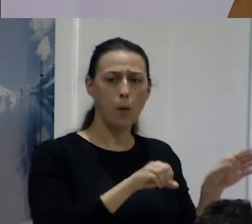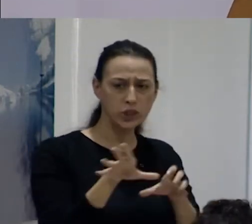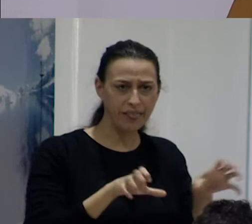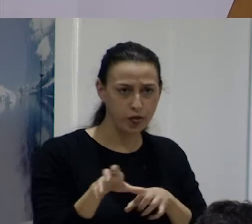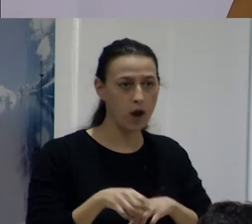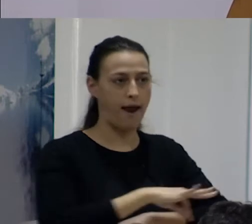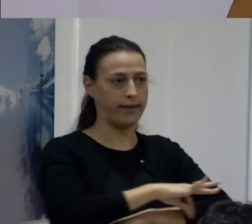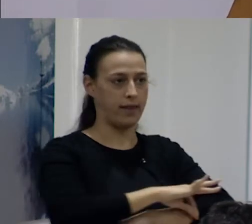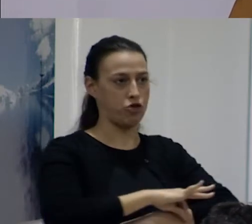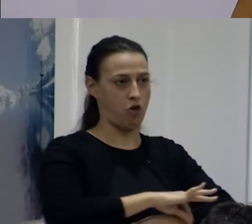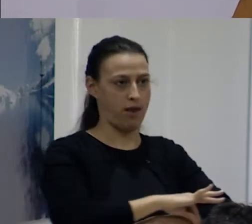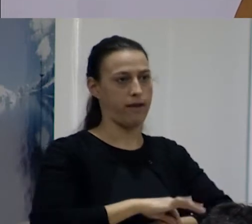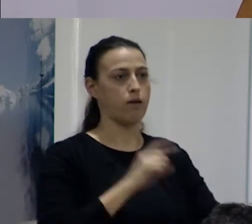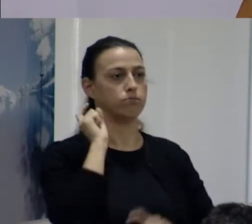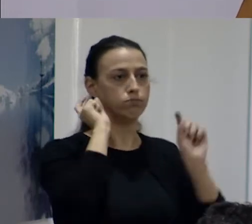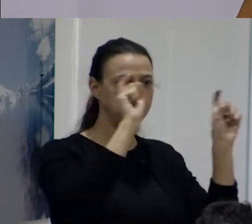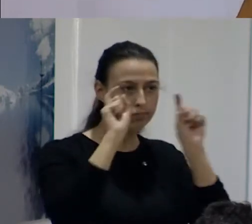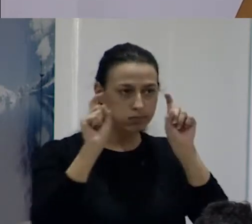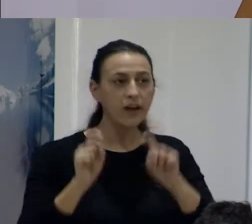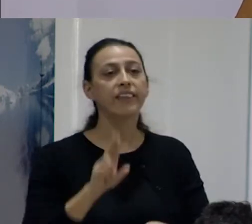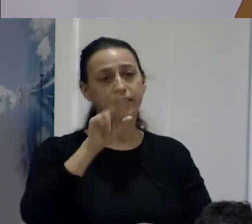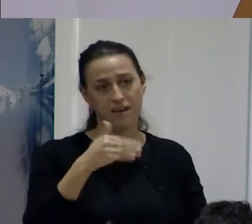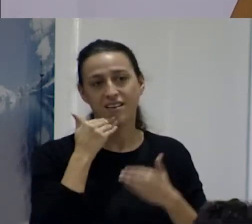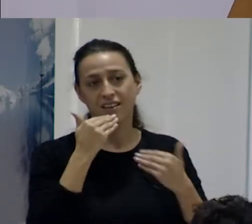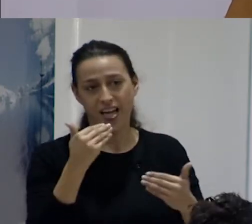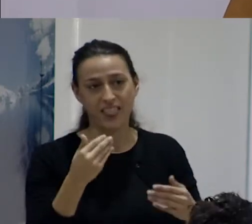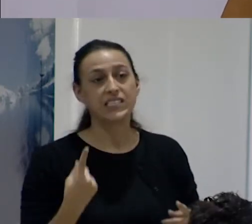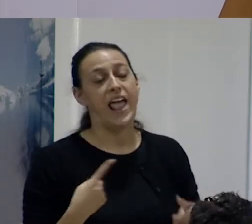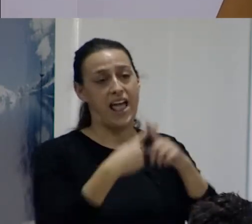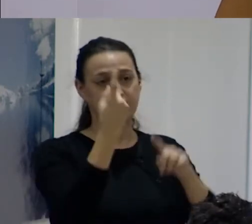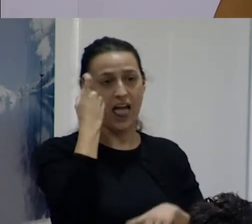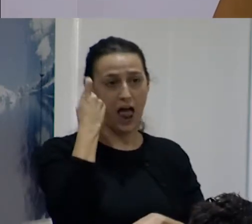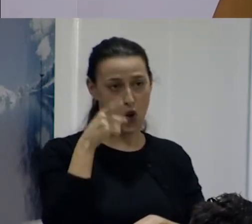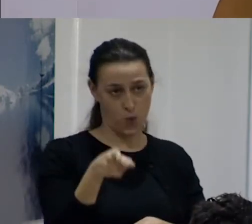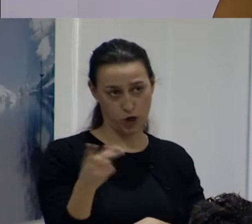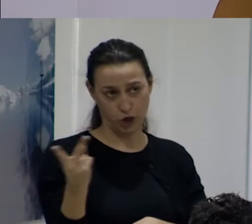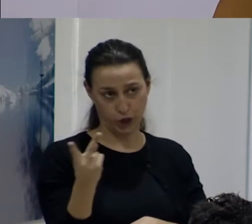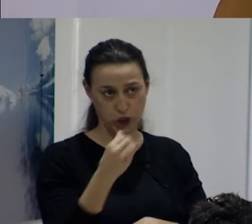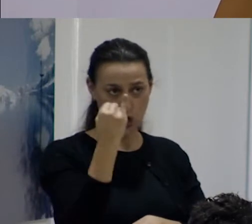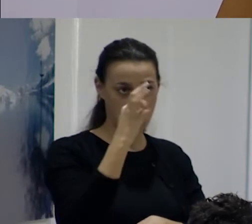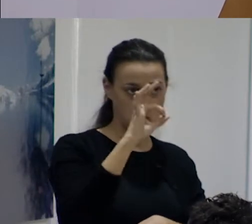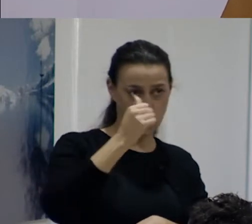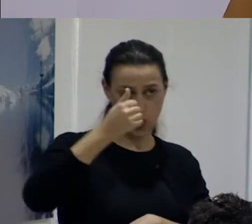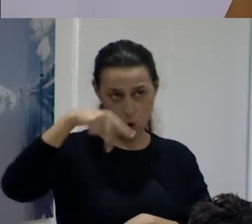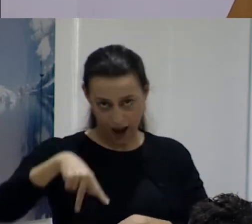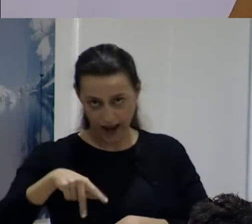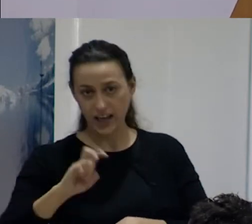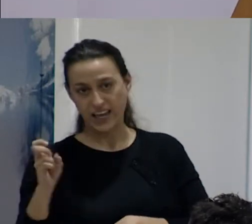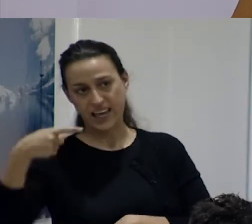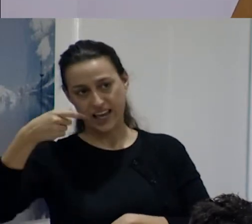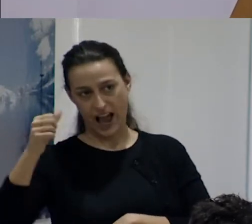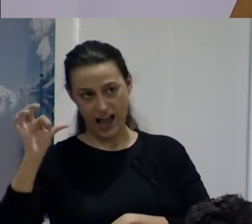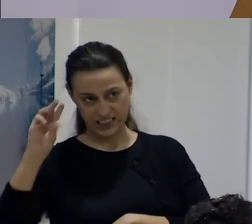insistència de 2 dels seus exalumnes, tant Joan Calduc Cervera com, més encara, Gaspar Jaén